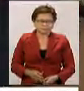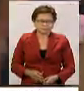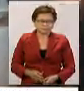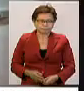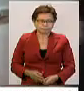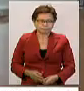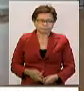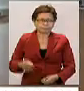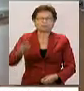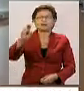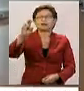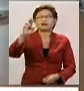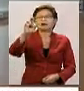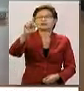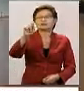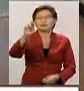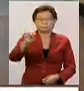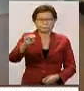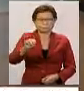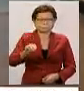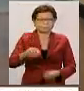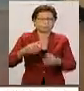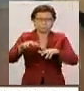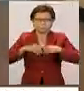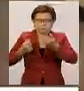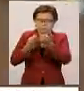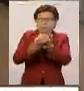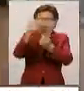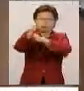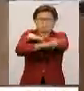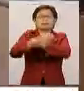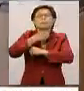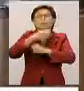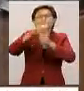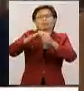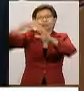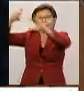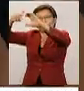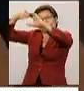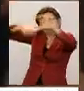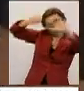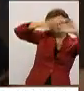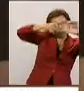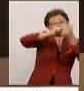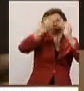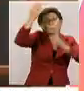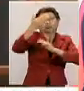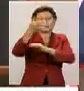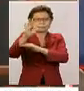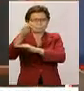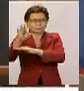Sementara itu, Radio Television Malaysia RTM menerima tajaan Kerajaan Negeri Perak untuk membuat liputan Sukan Malaysia Sukma ke-19.